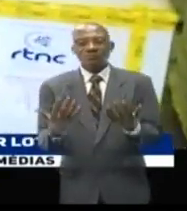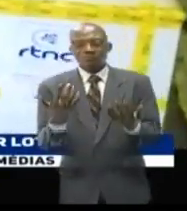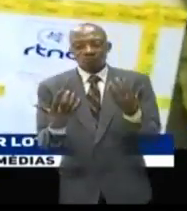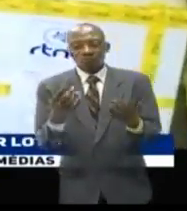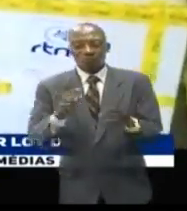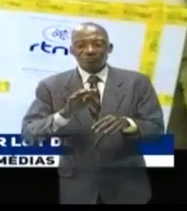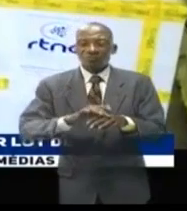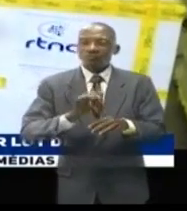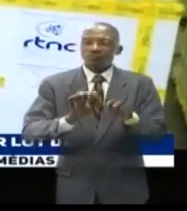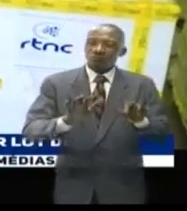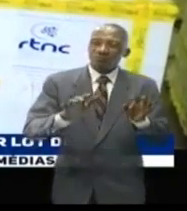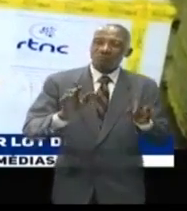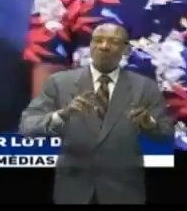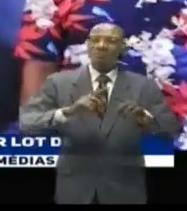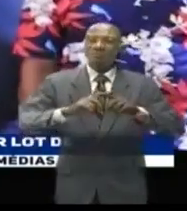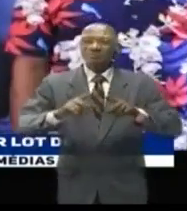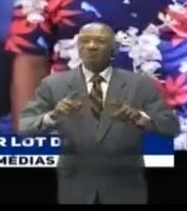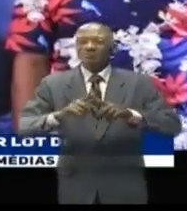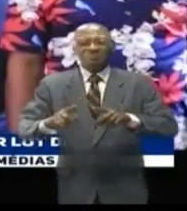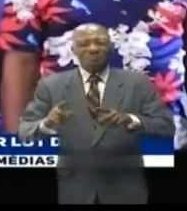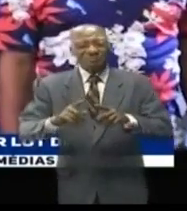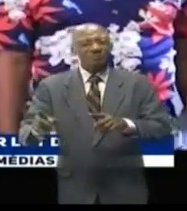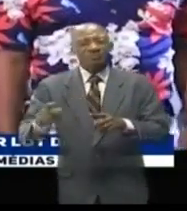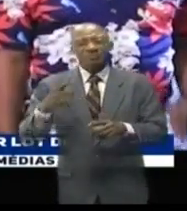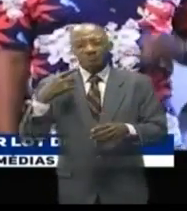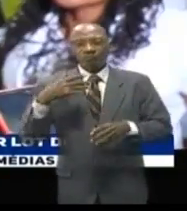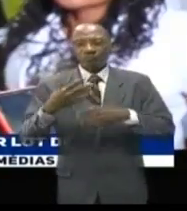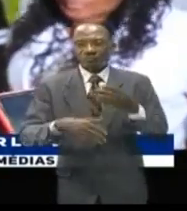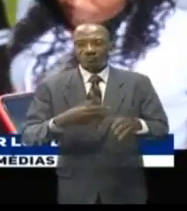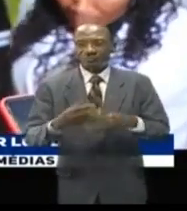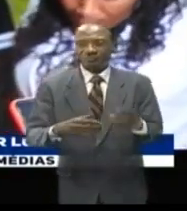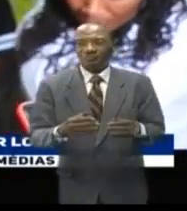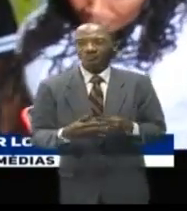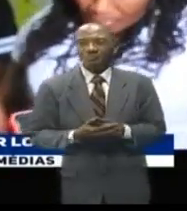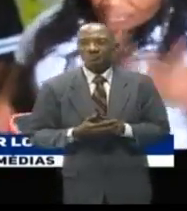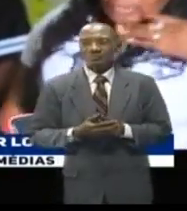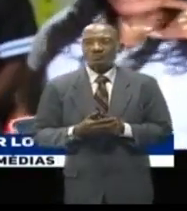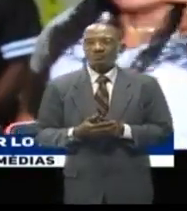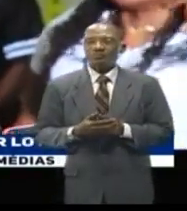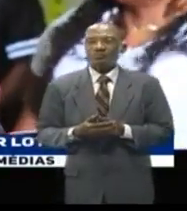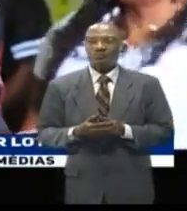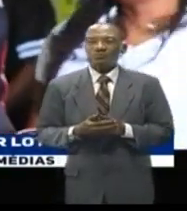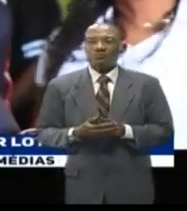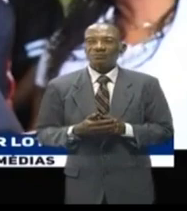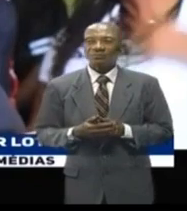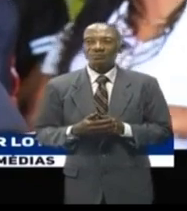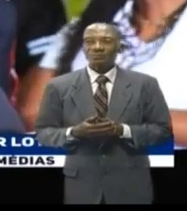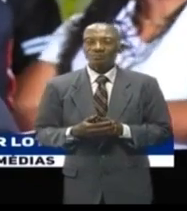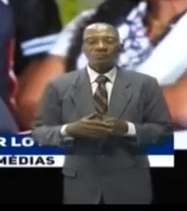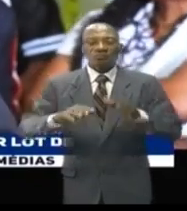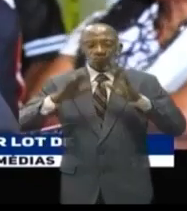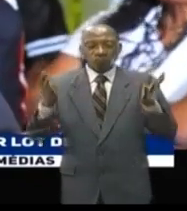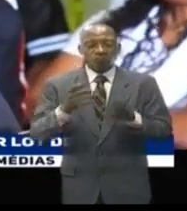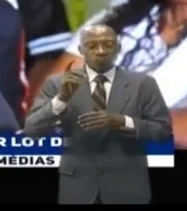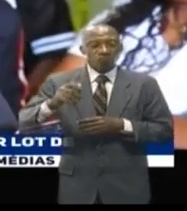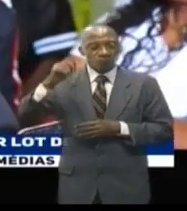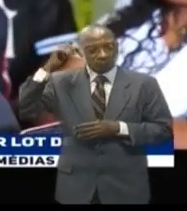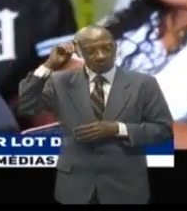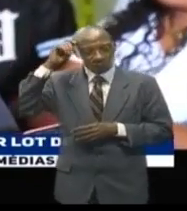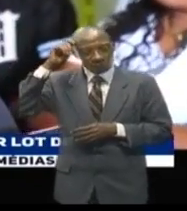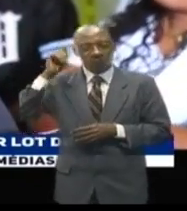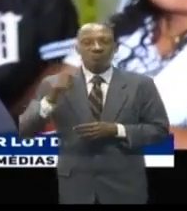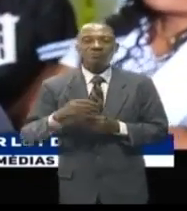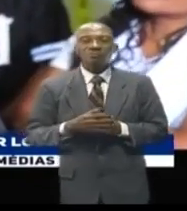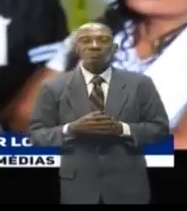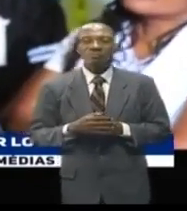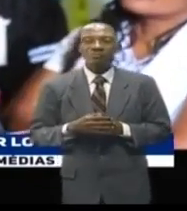déchargés sous le regard fier de Belly des Bonga tout le monde se souviendra que nous sommes à en Belgique pour visiter